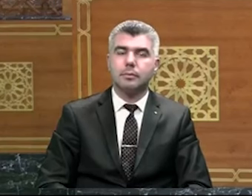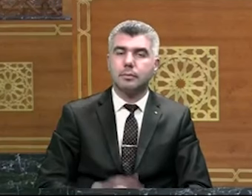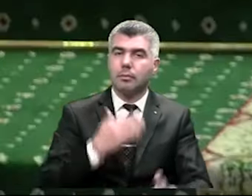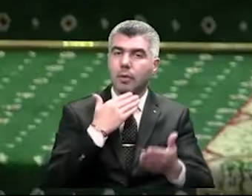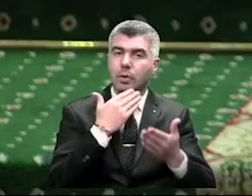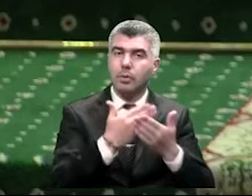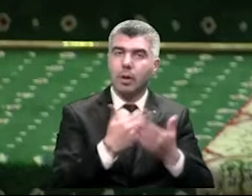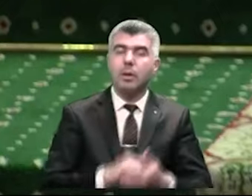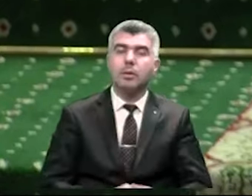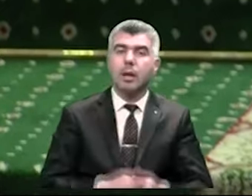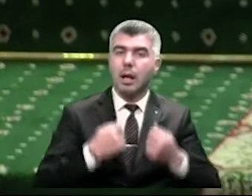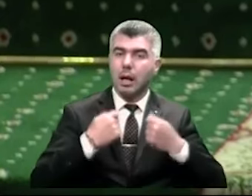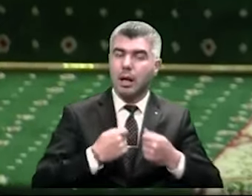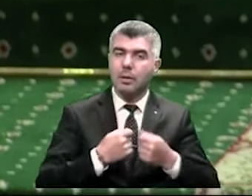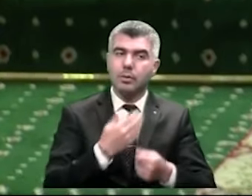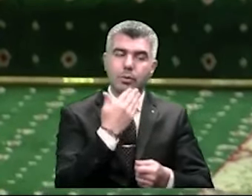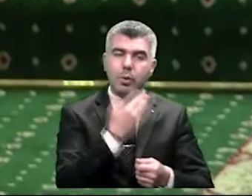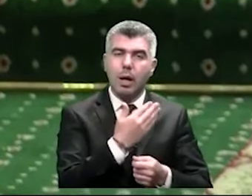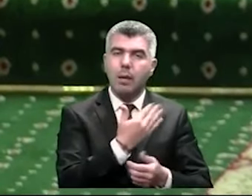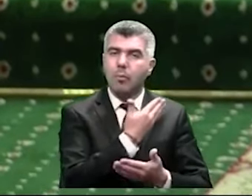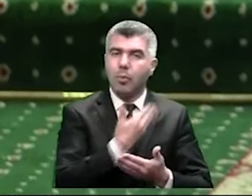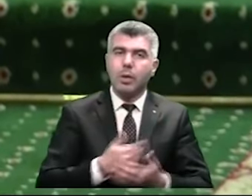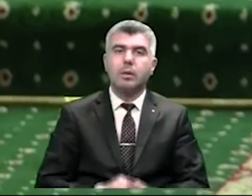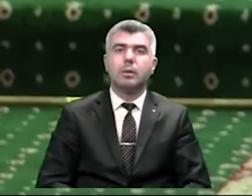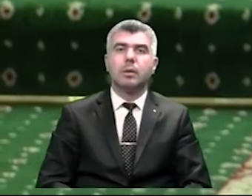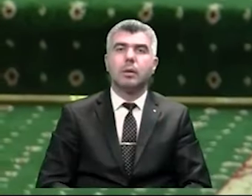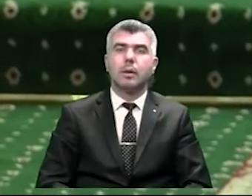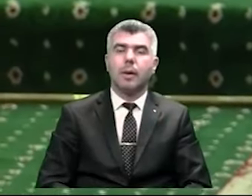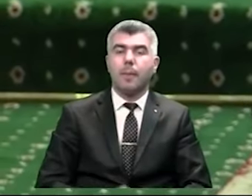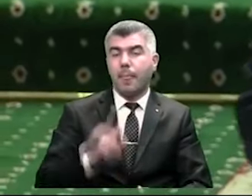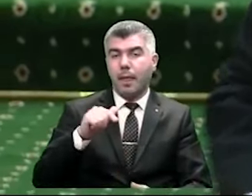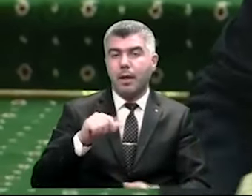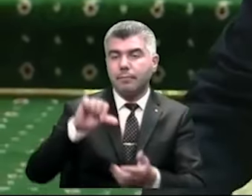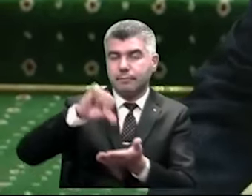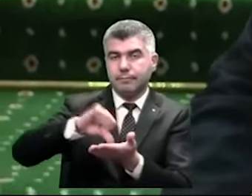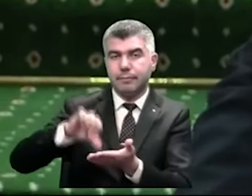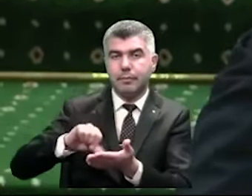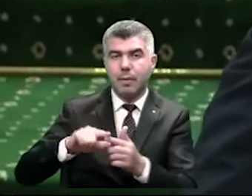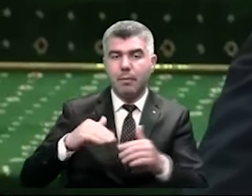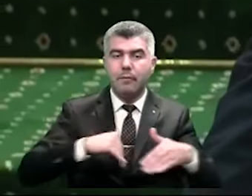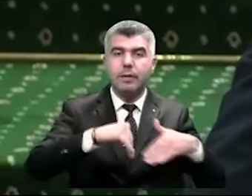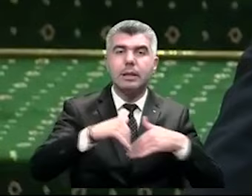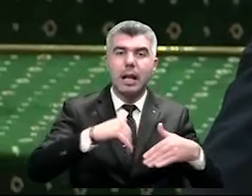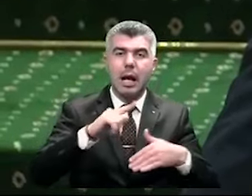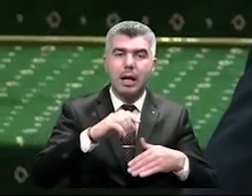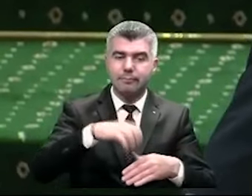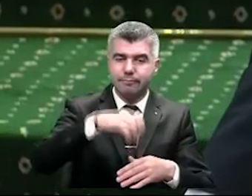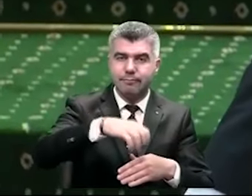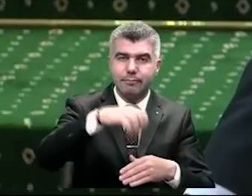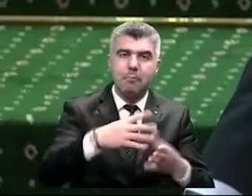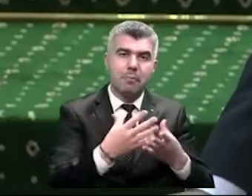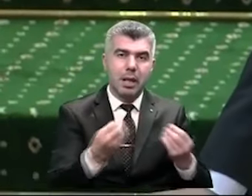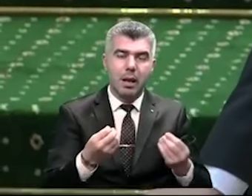السيد الرئيس شكرا السيد المستشار بالنسبه للقضيه ديال النقط السوداء بالنسبه للطرق الوطنيه في الواقع